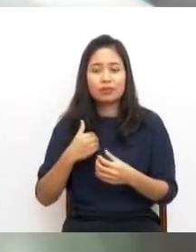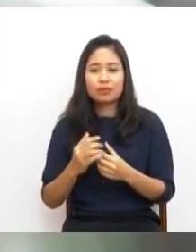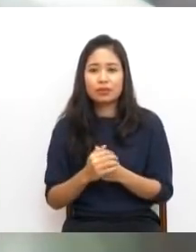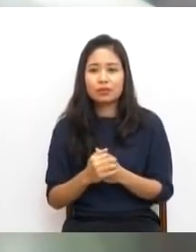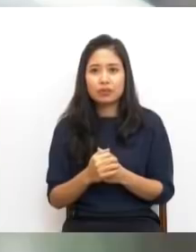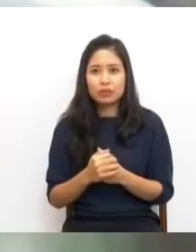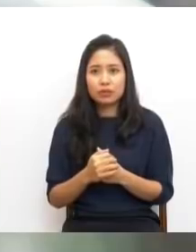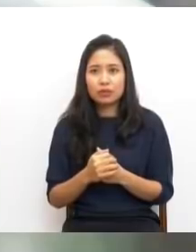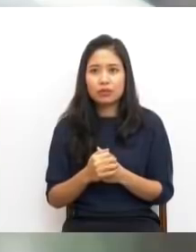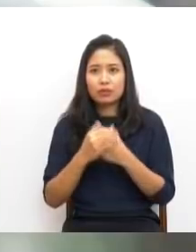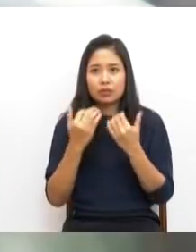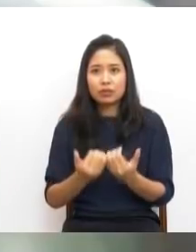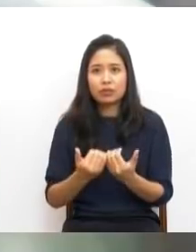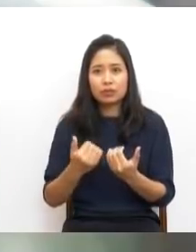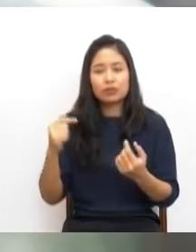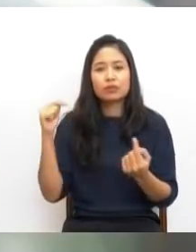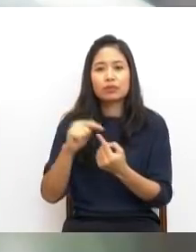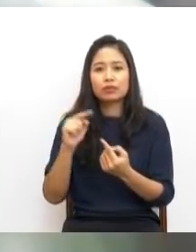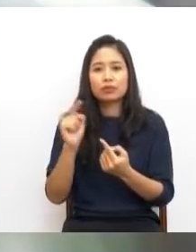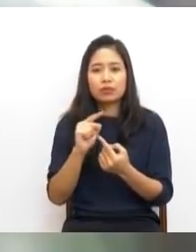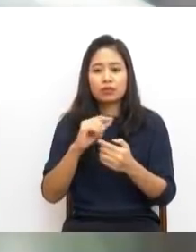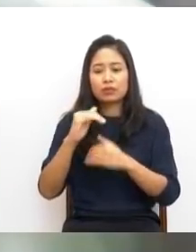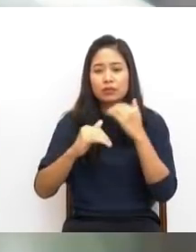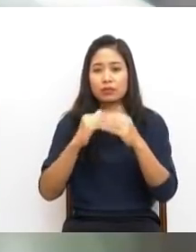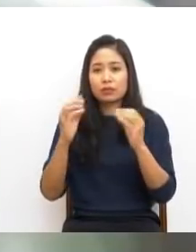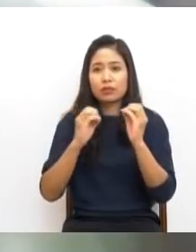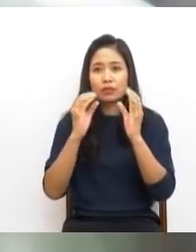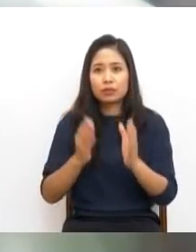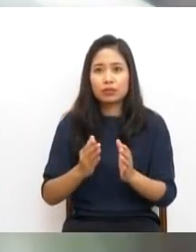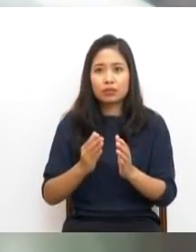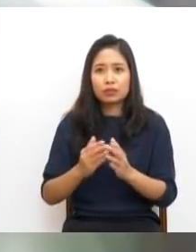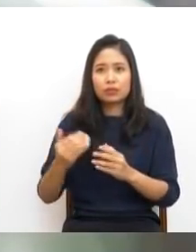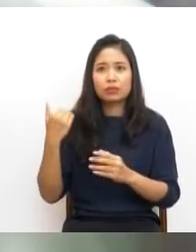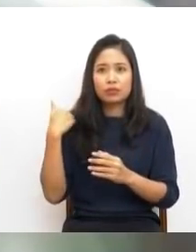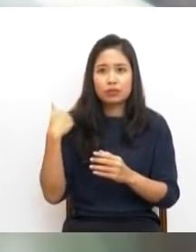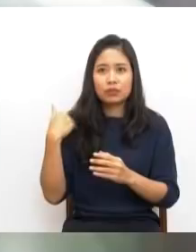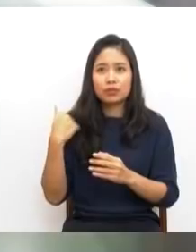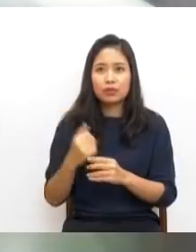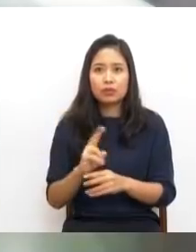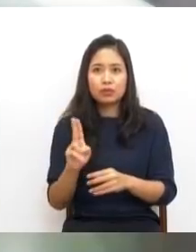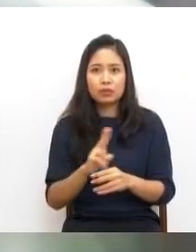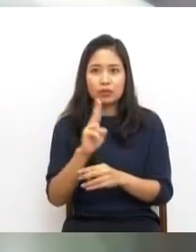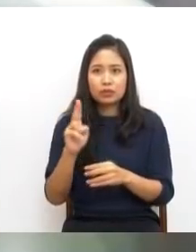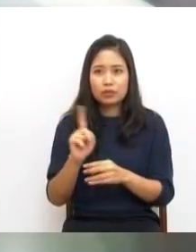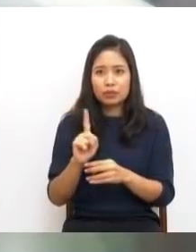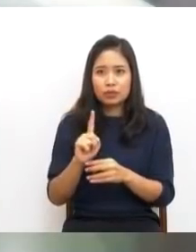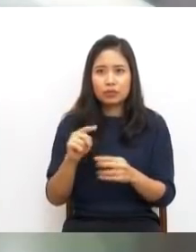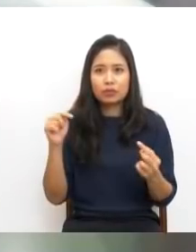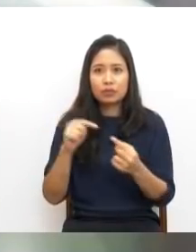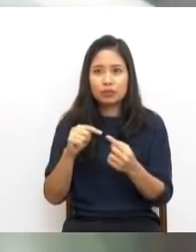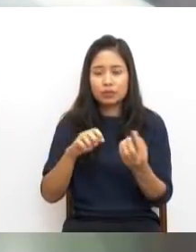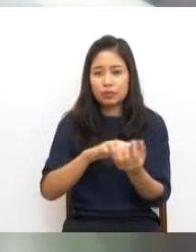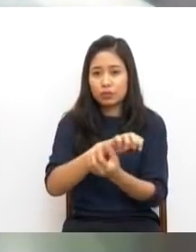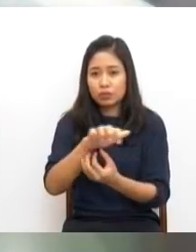ากรก็จะพูดแตกต่างกันครับในการอบรมปีนี้ที่ผ่านมานะครับครั้งแรกก็จะเป็นอาจารย์ฤทัยจงเสด็จอาจารย์ท่านจะพูดถึงการบูรณาการเรื่องอัน